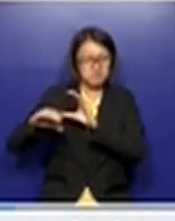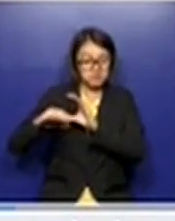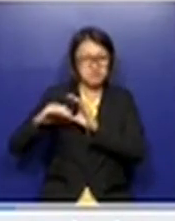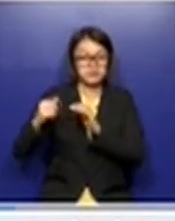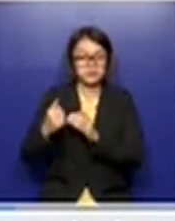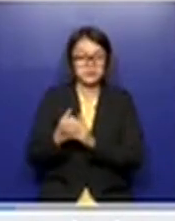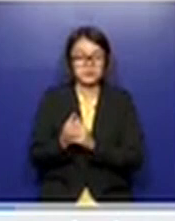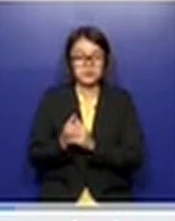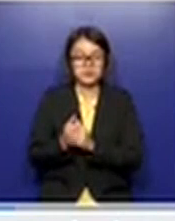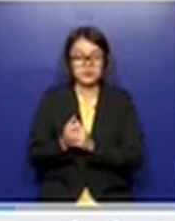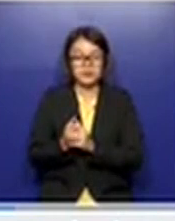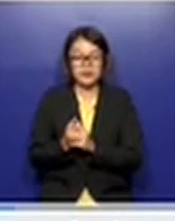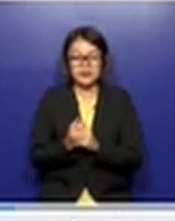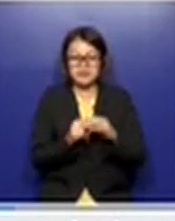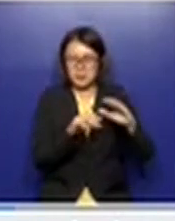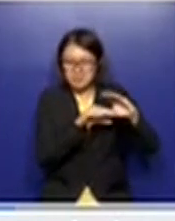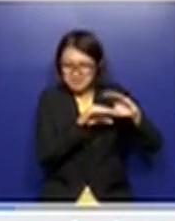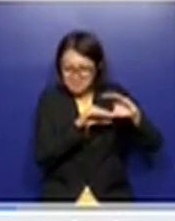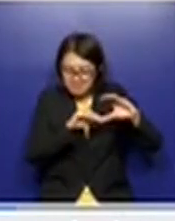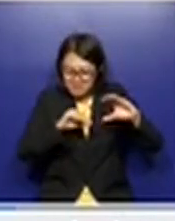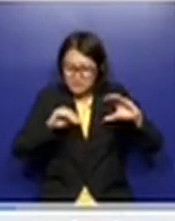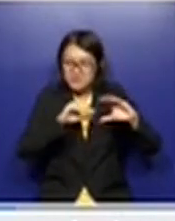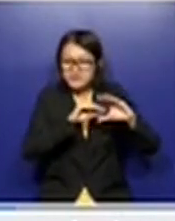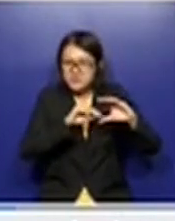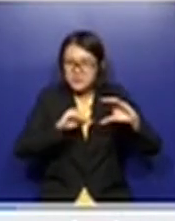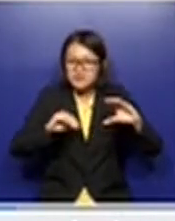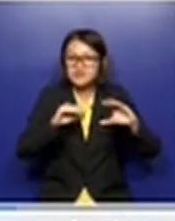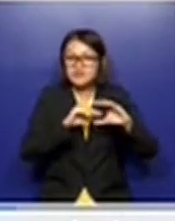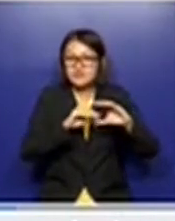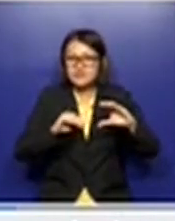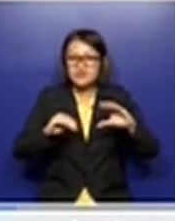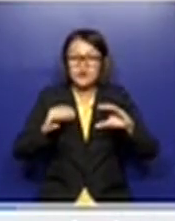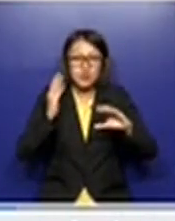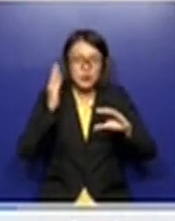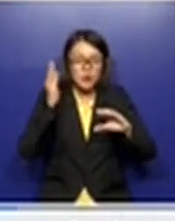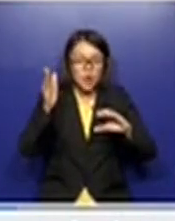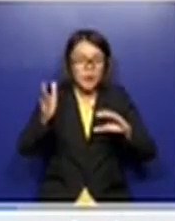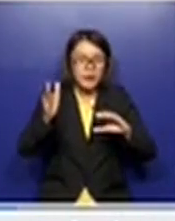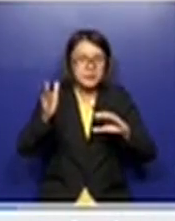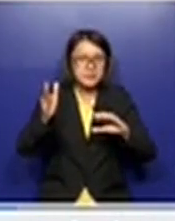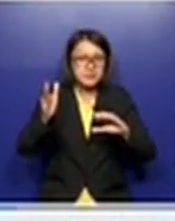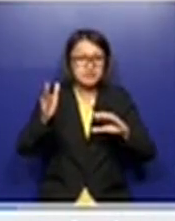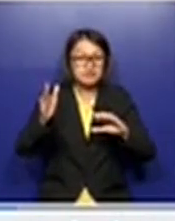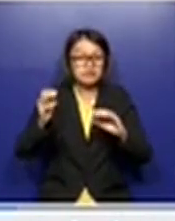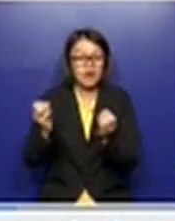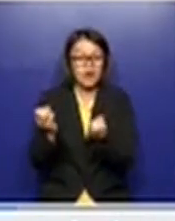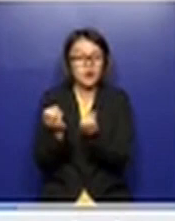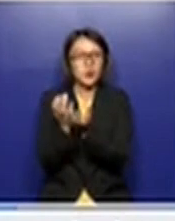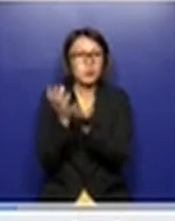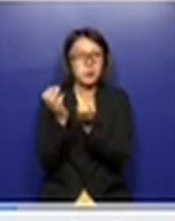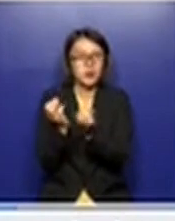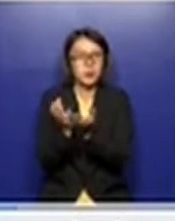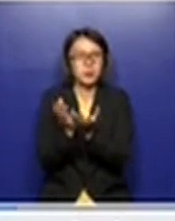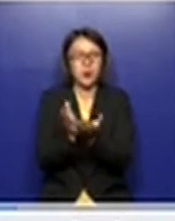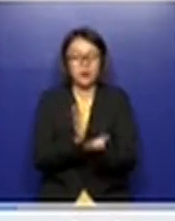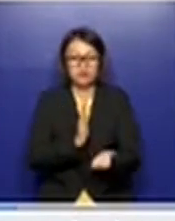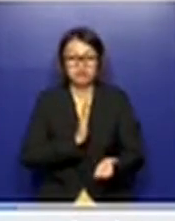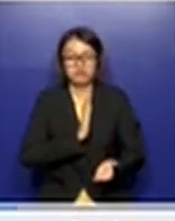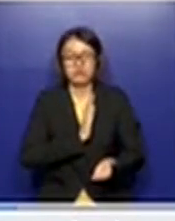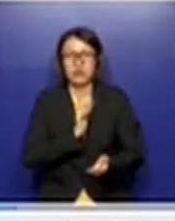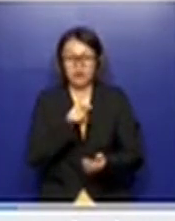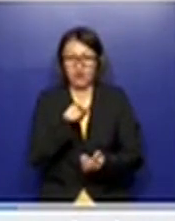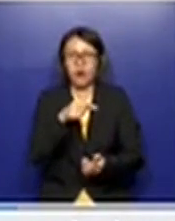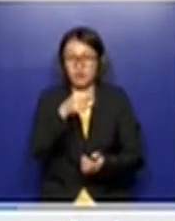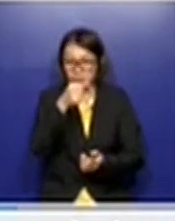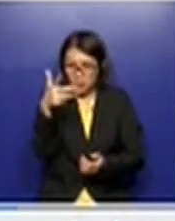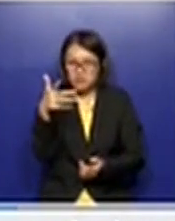ลุ่มจุดเล็กๆช่องเล็กๆเนี้ยครับจะเป็นช่องใหญ่ที่ทำความเสียหายต่อจุดยืนของท่านที่เรา